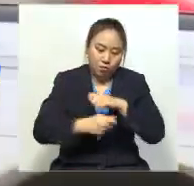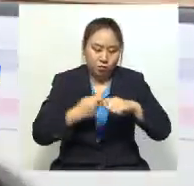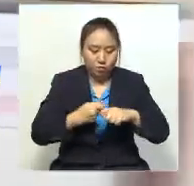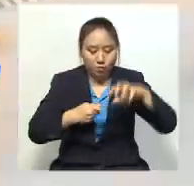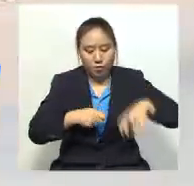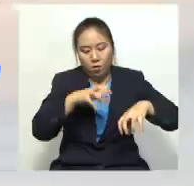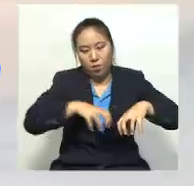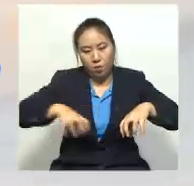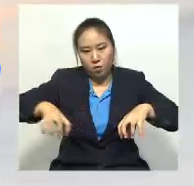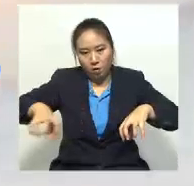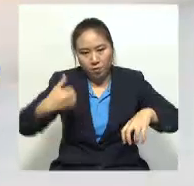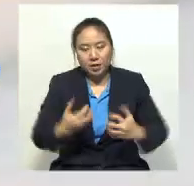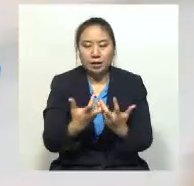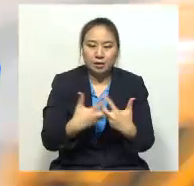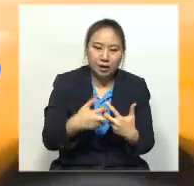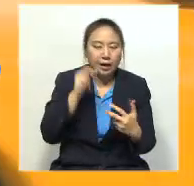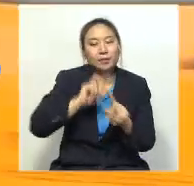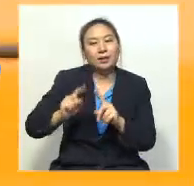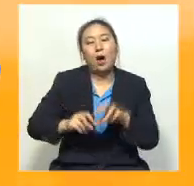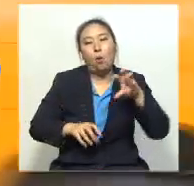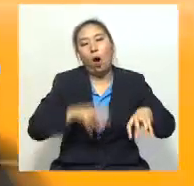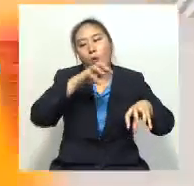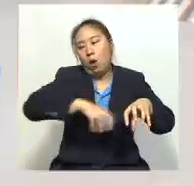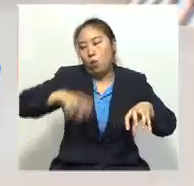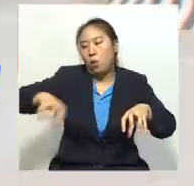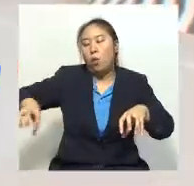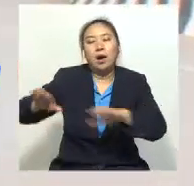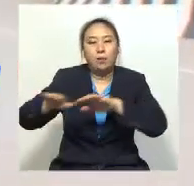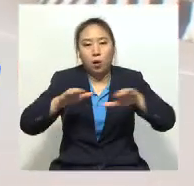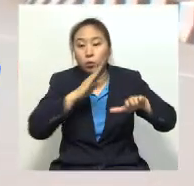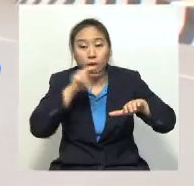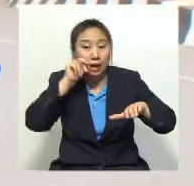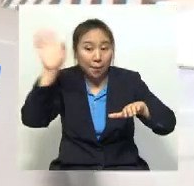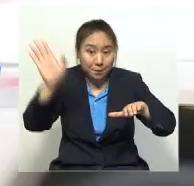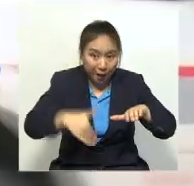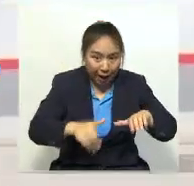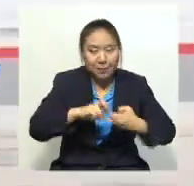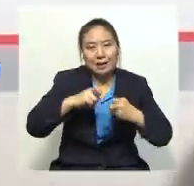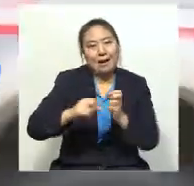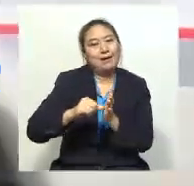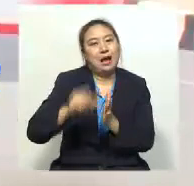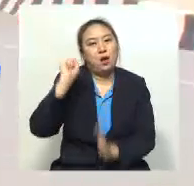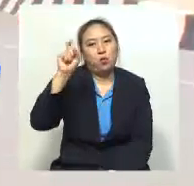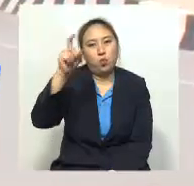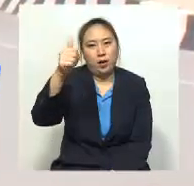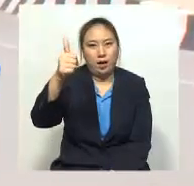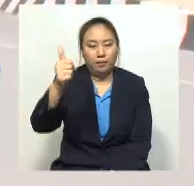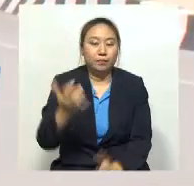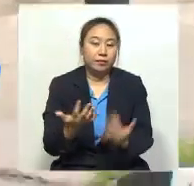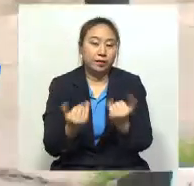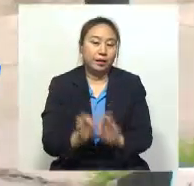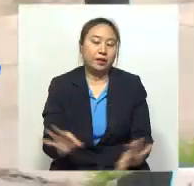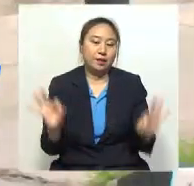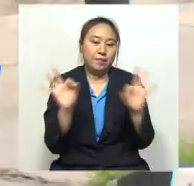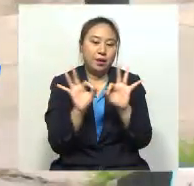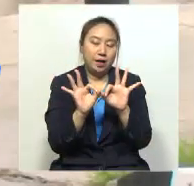ำเครื่องสูบน้ำมาติดตั้งไว้เรียบร้อยแล้วนะคะคือถ้าน้ำมาก็จะสามารถแก้ปัญหาได้อย่างทันท่วงที และที่สำคัญนะคะอย่างแขวงท